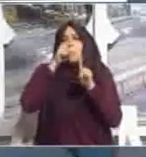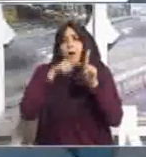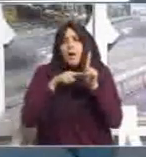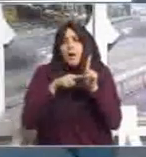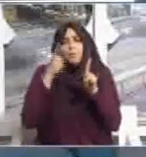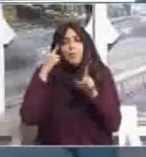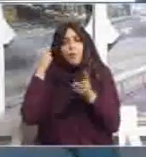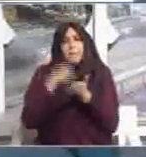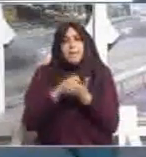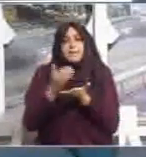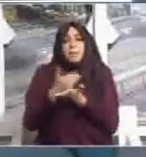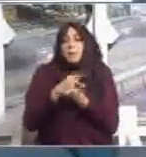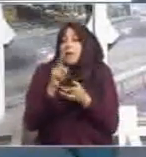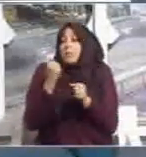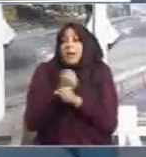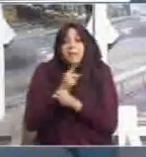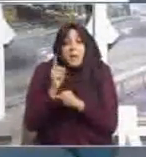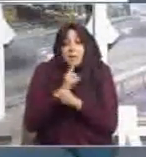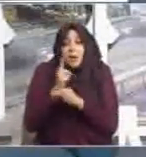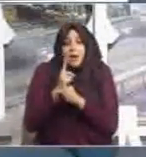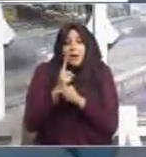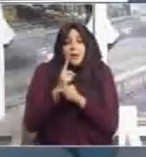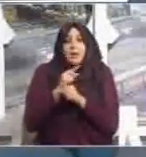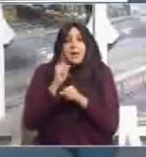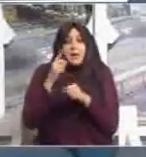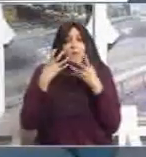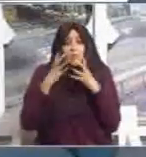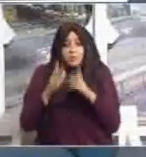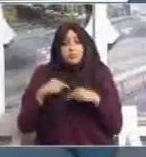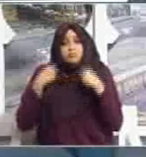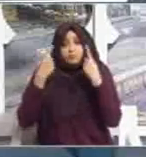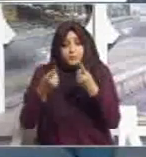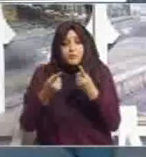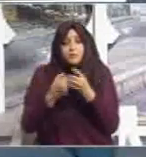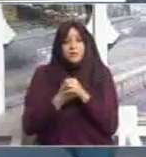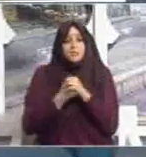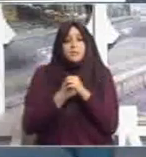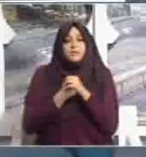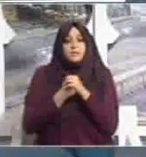باش تخدمها، هما ما يخدموهمش. وقال لك ماشي هي فعلا السؤال هذا يجينا كثير